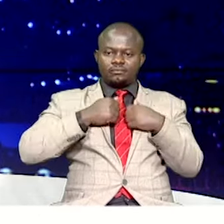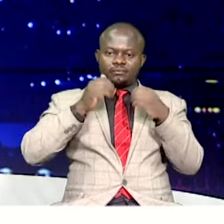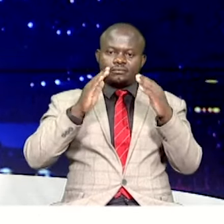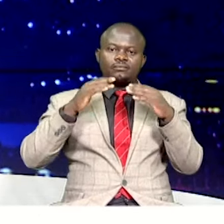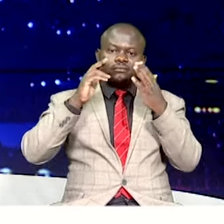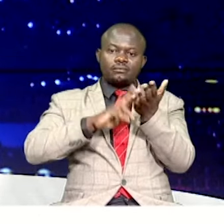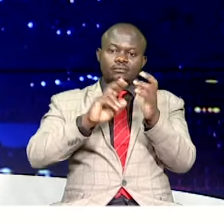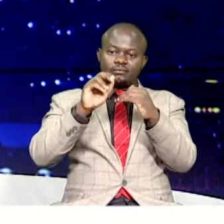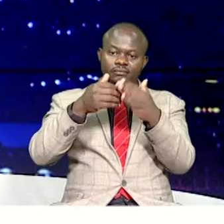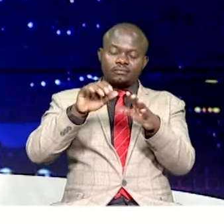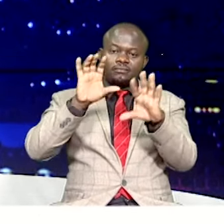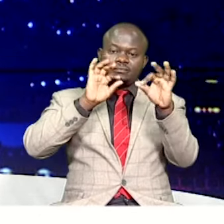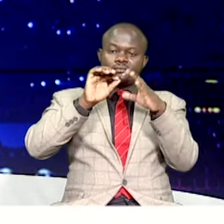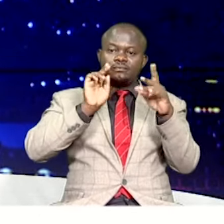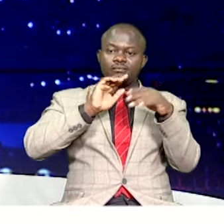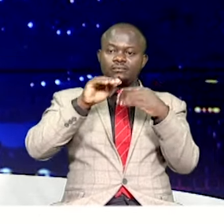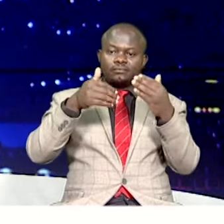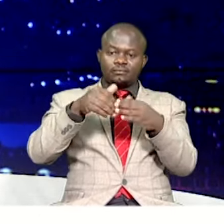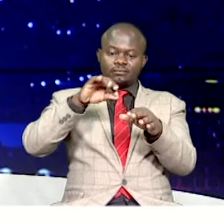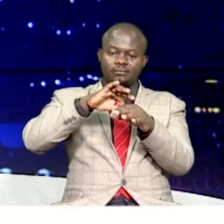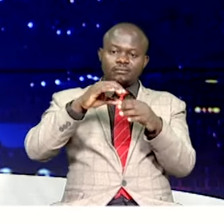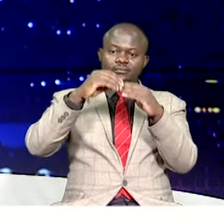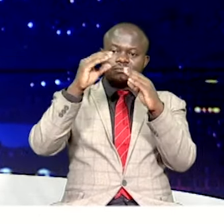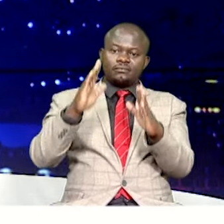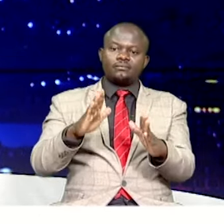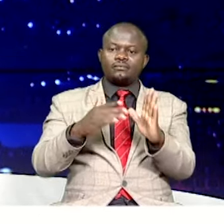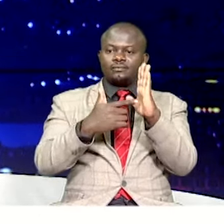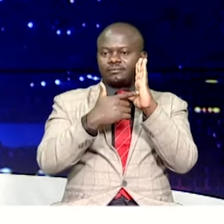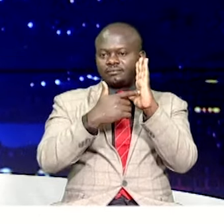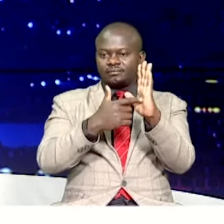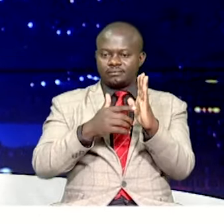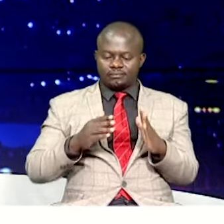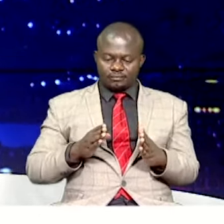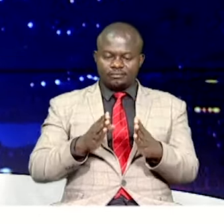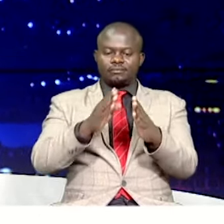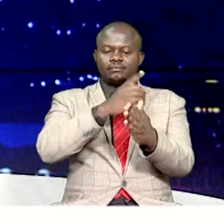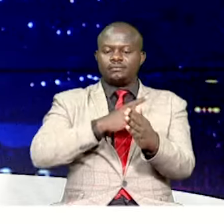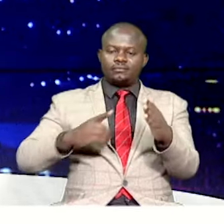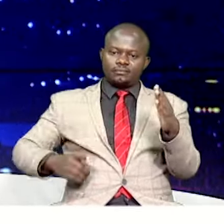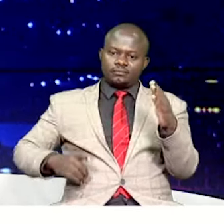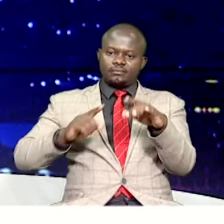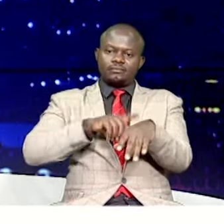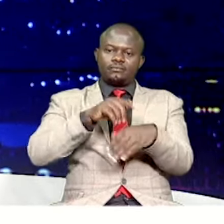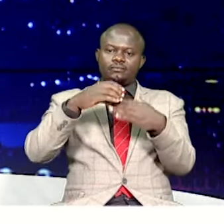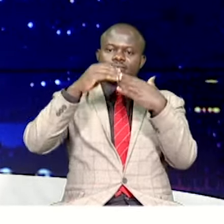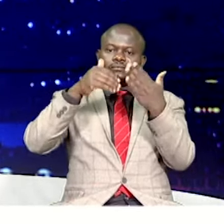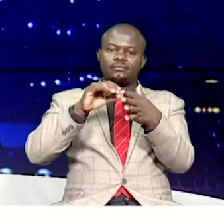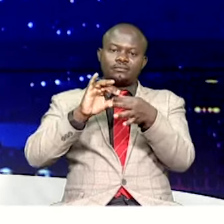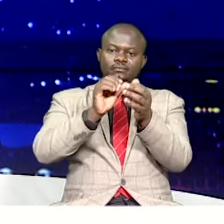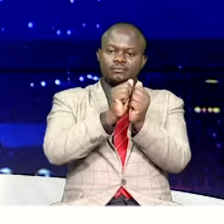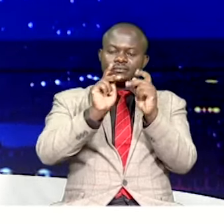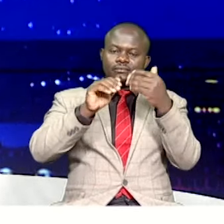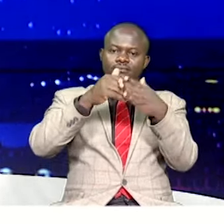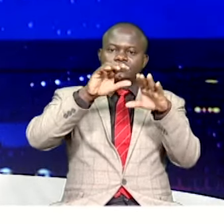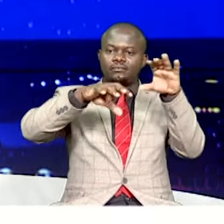ko amahitamo y'abaturage mu kwitorera abayobozi bishimangira inzira ya demokarasi. Ubwo aba bayobozi bifatanyaga n'abaturage hirya no